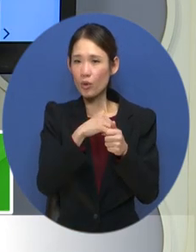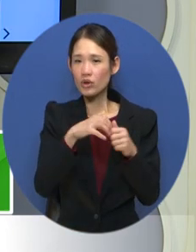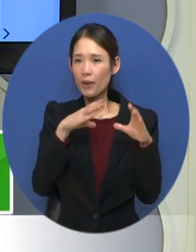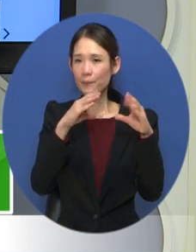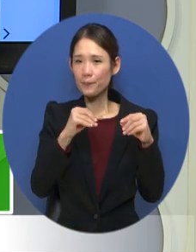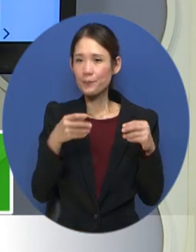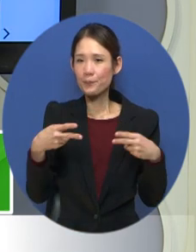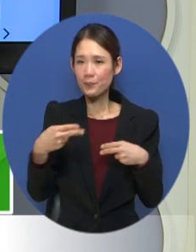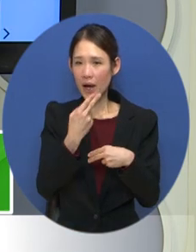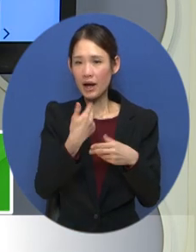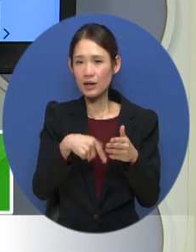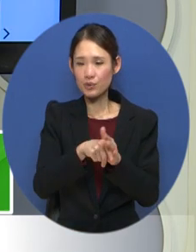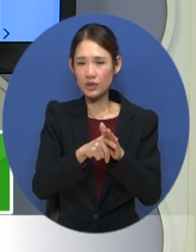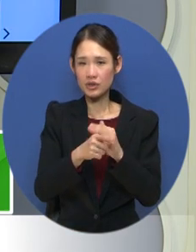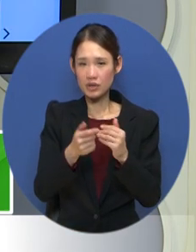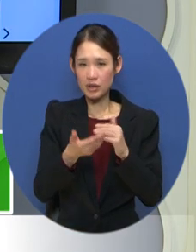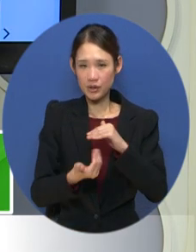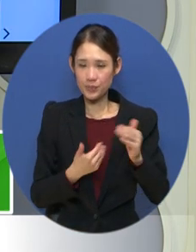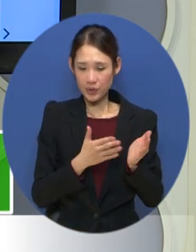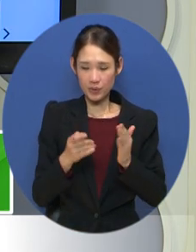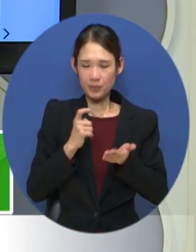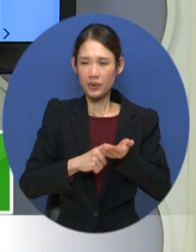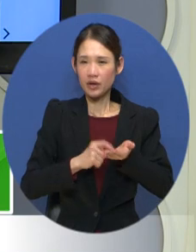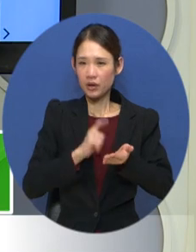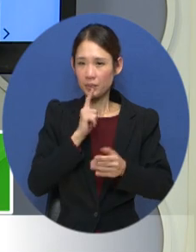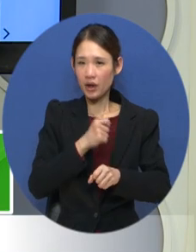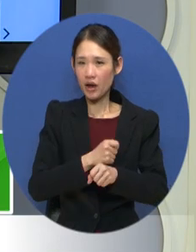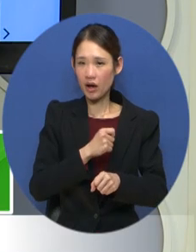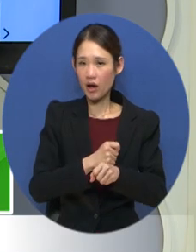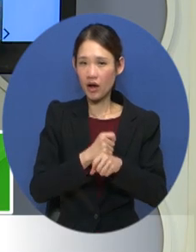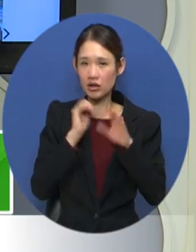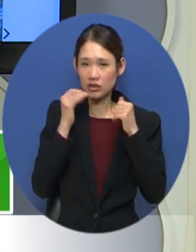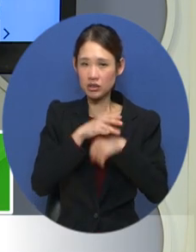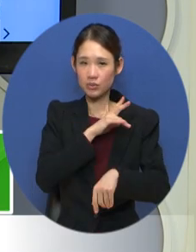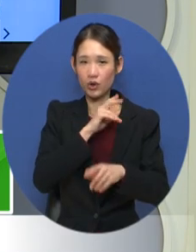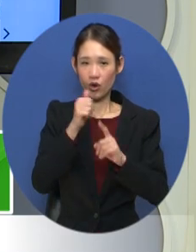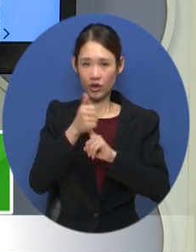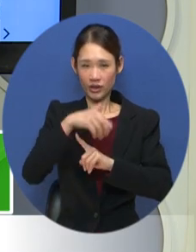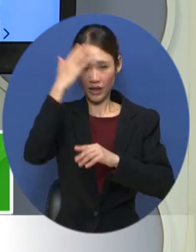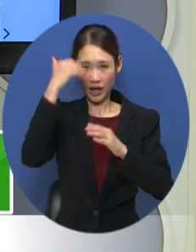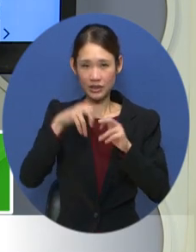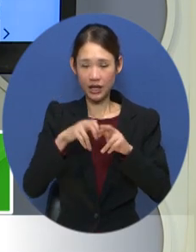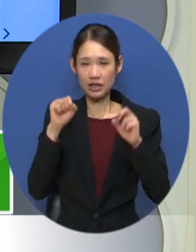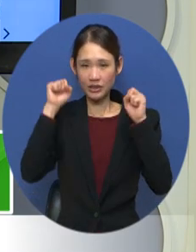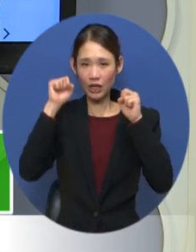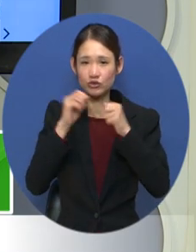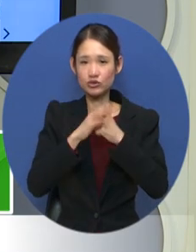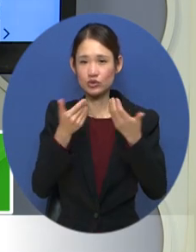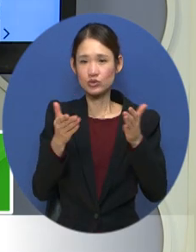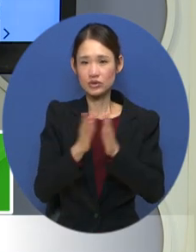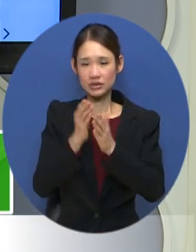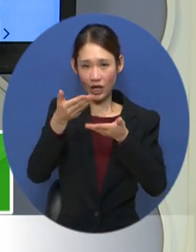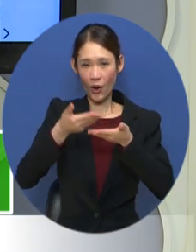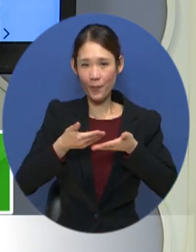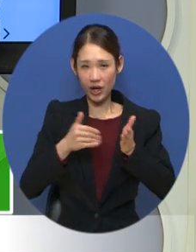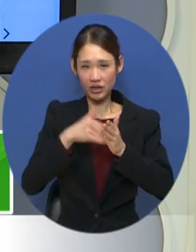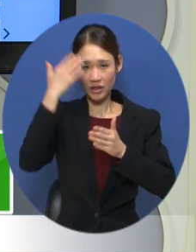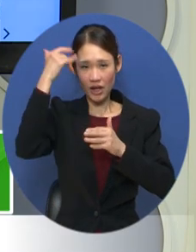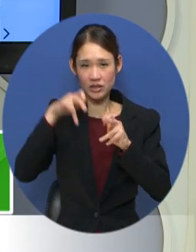대책 마련이 시급하다고 주장했습니다 김 의원 의 대한장애인체육회 로부터 제출받은 대한장애인체육회의